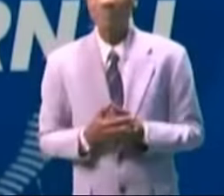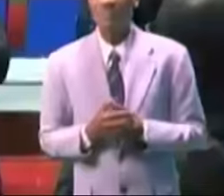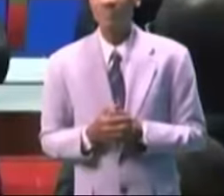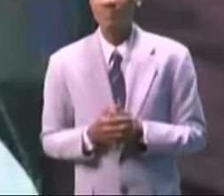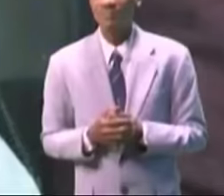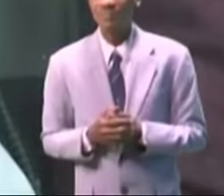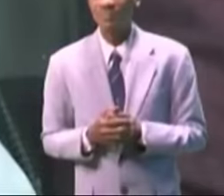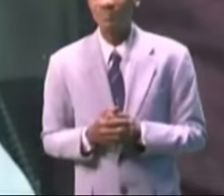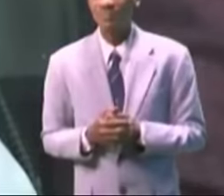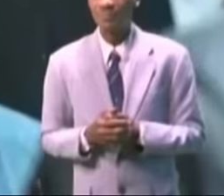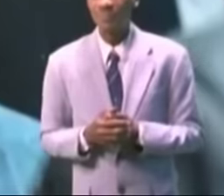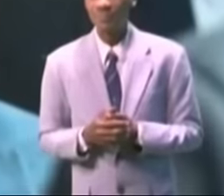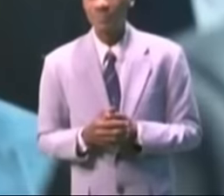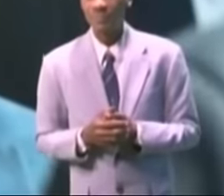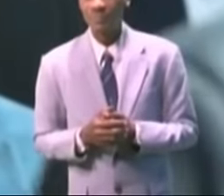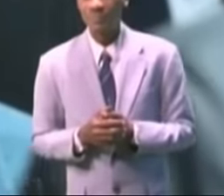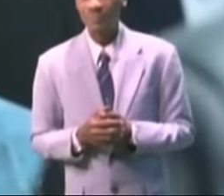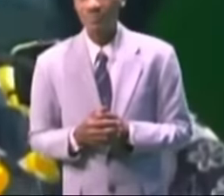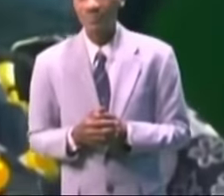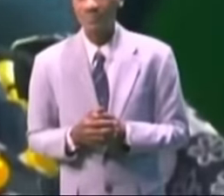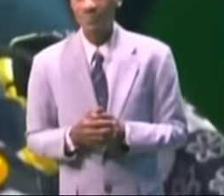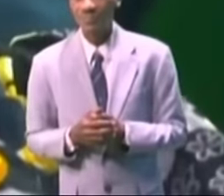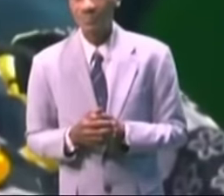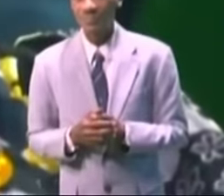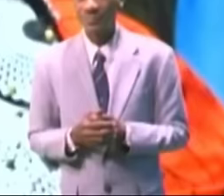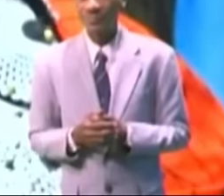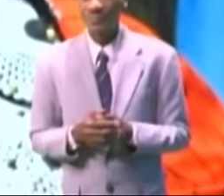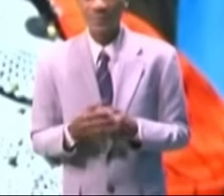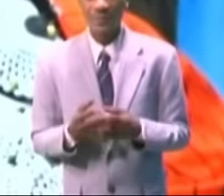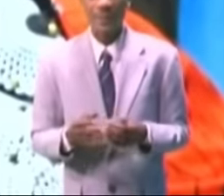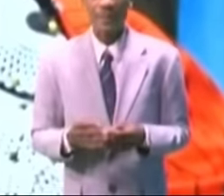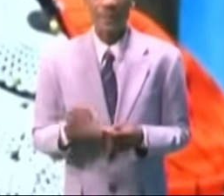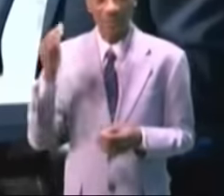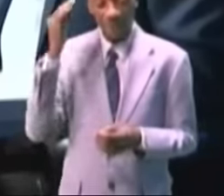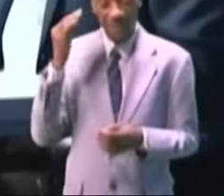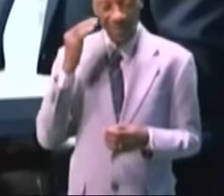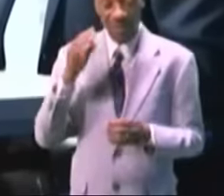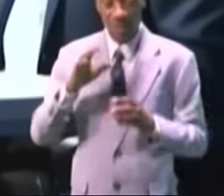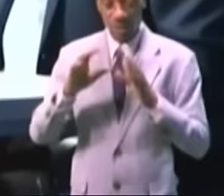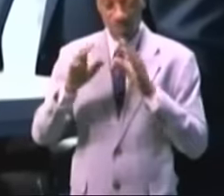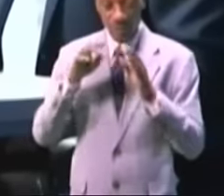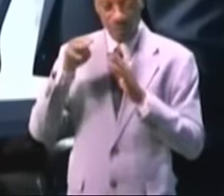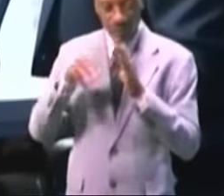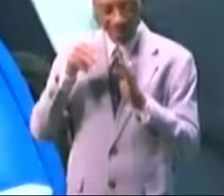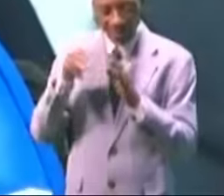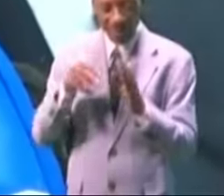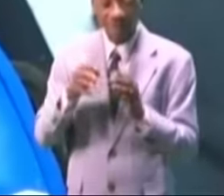seul sujet au menu de cette rencontre avec le patron de médias, la restitution